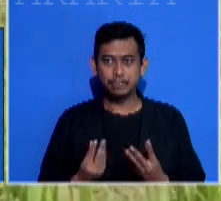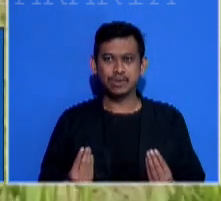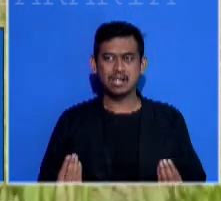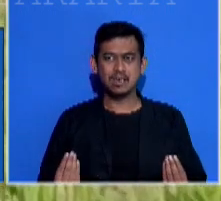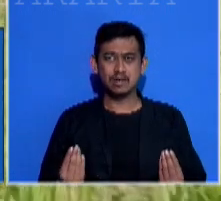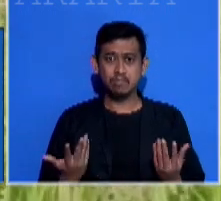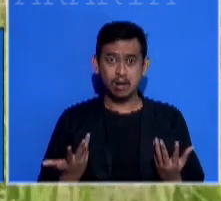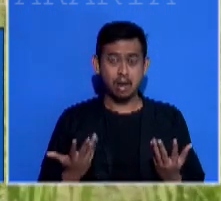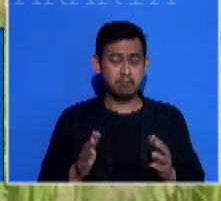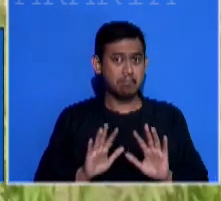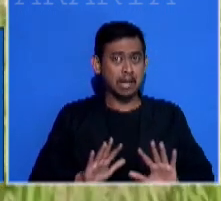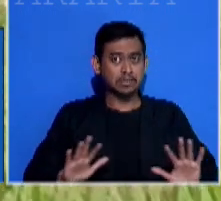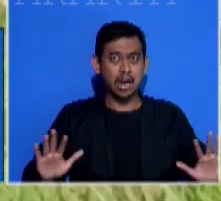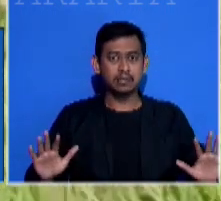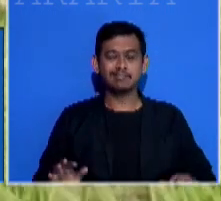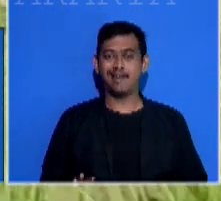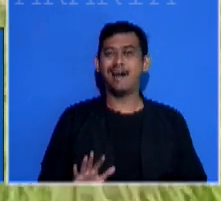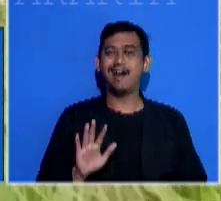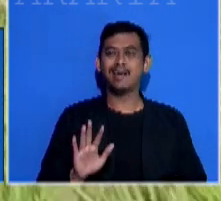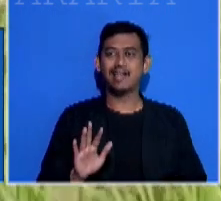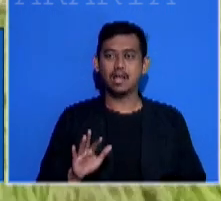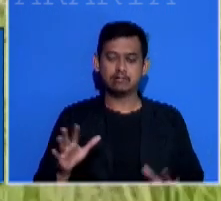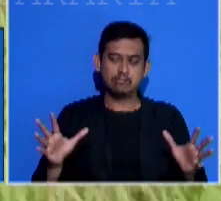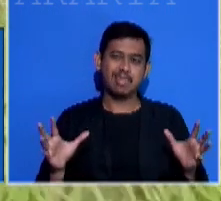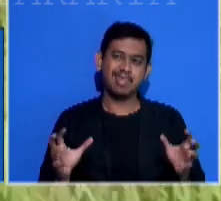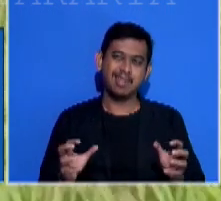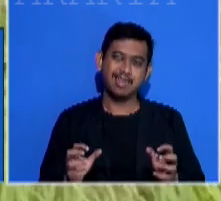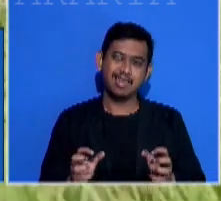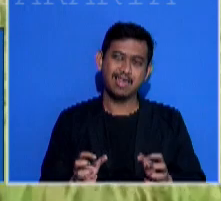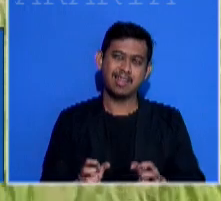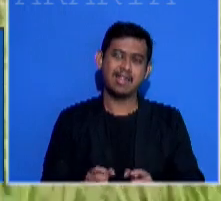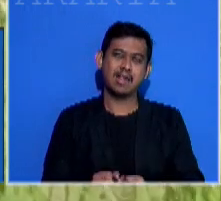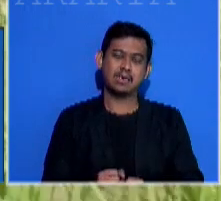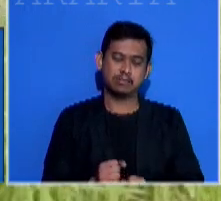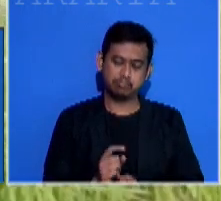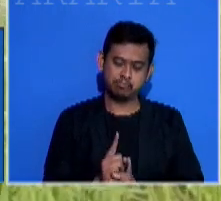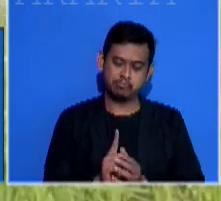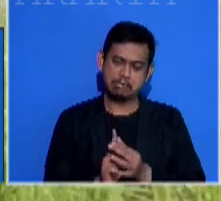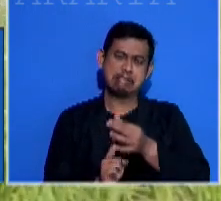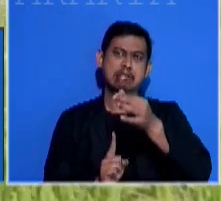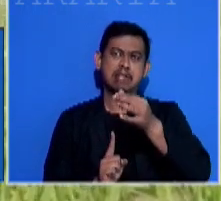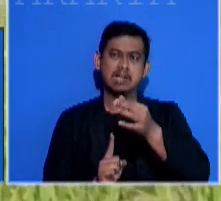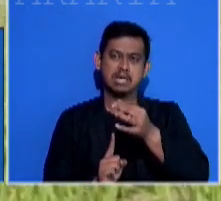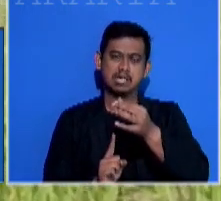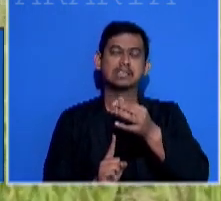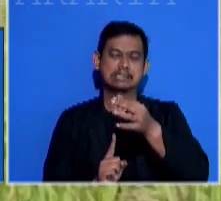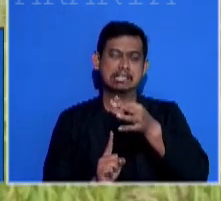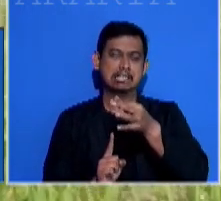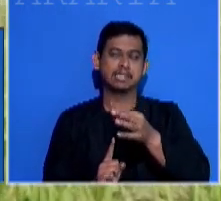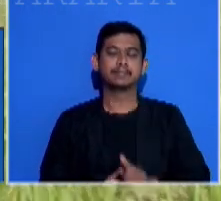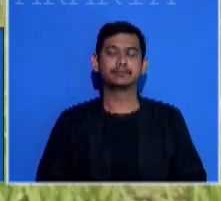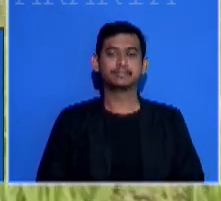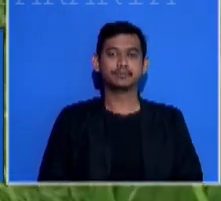nggih. Dareme saya di sedet kali rumput niku lho, Pak. Parine mboten